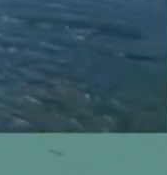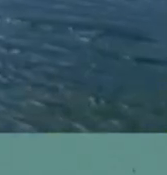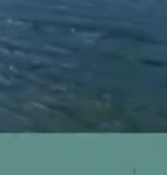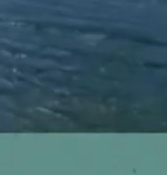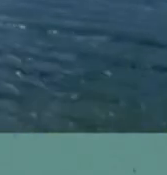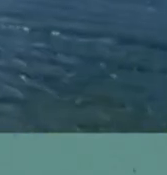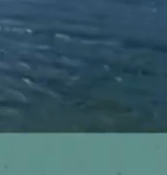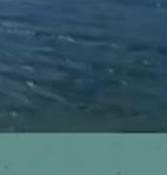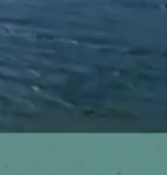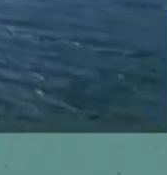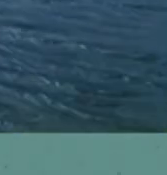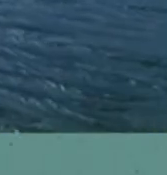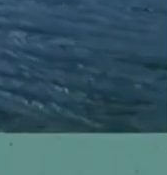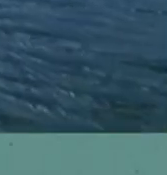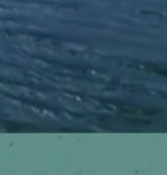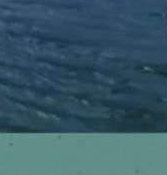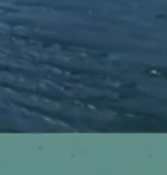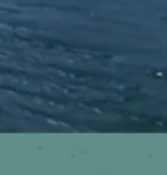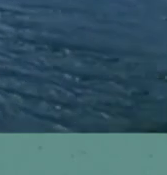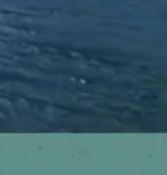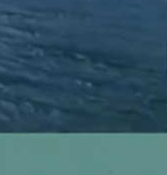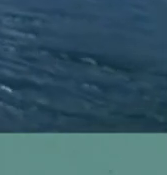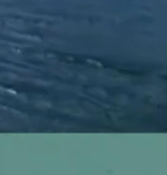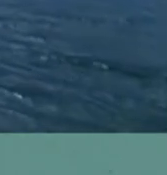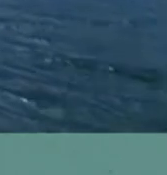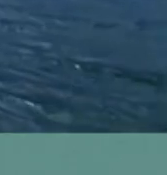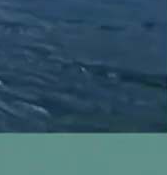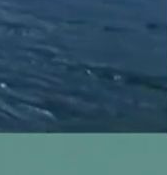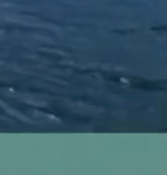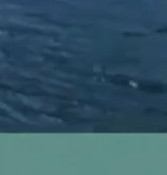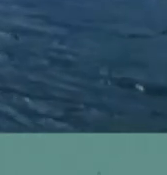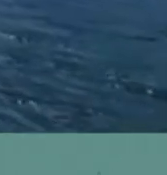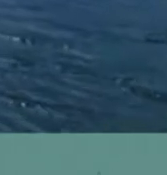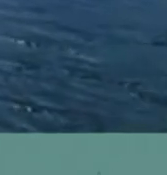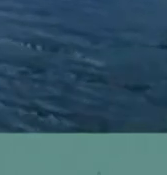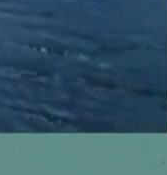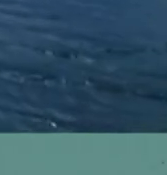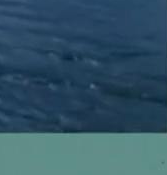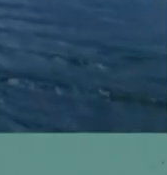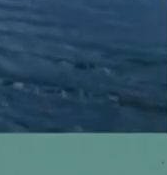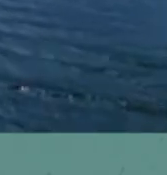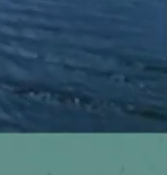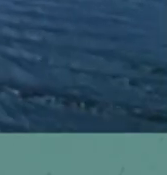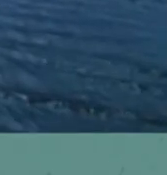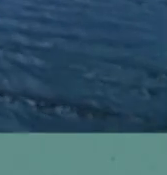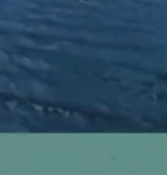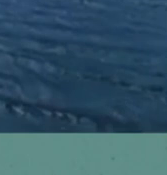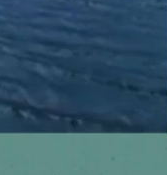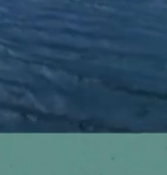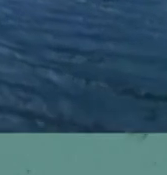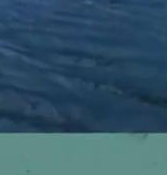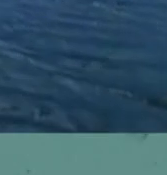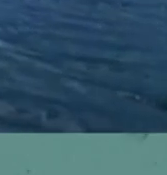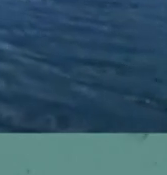banyak. Mata setia menelan kreko, menanti bait bahasanya. Bertimbun kertas